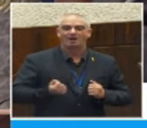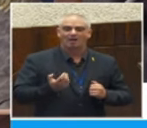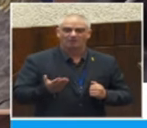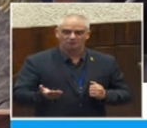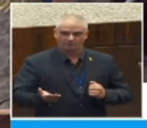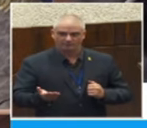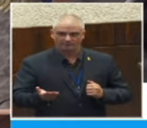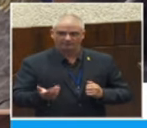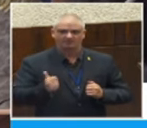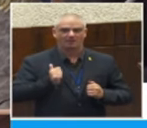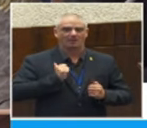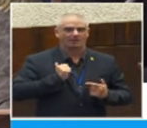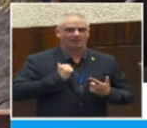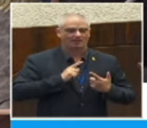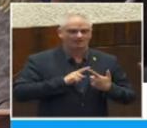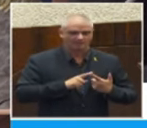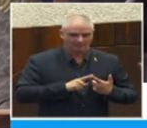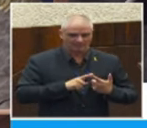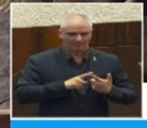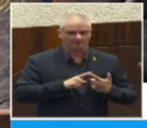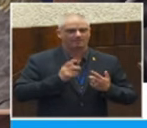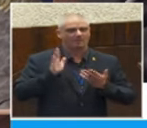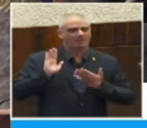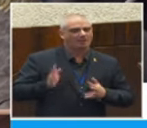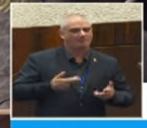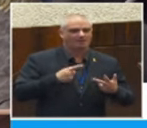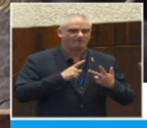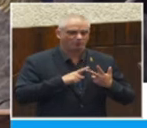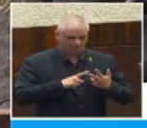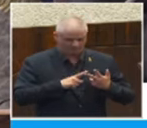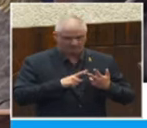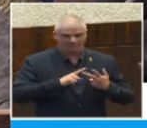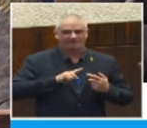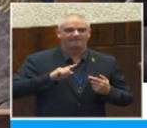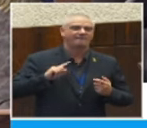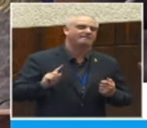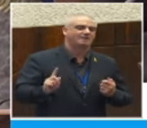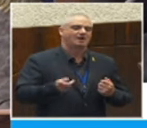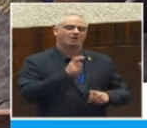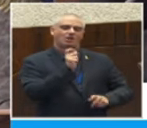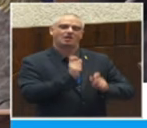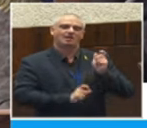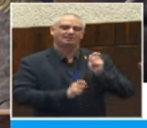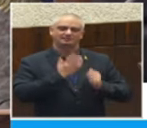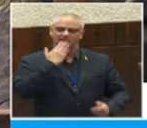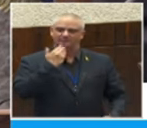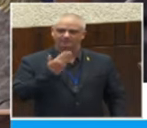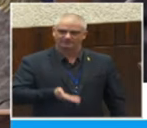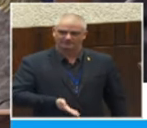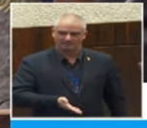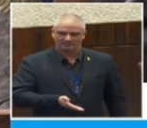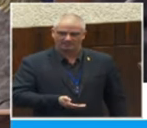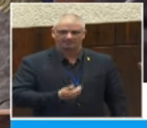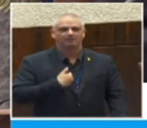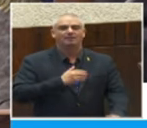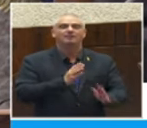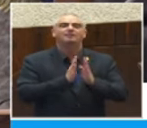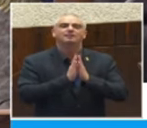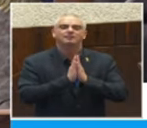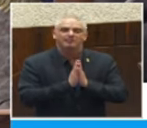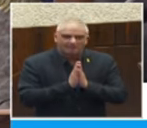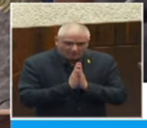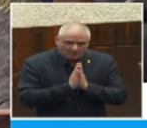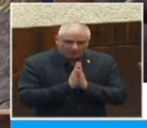לחיילים, למפונים ולכל אזרחי ישראל. נבקש וגם